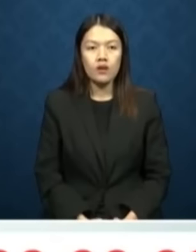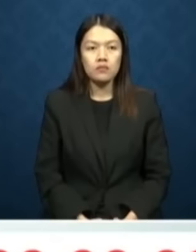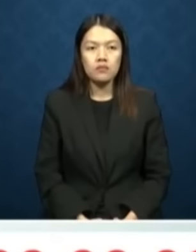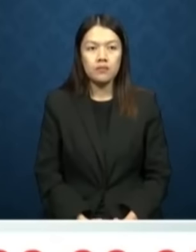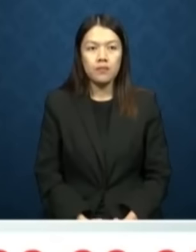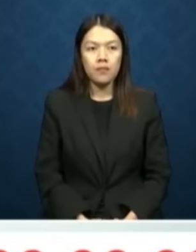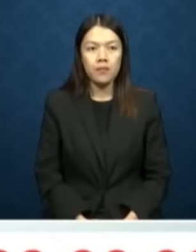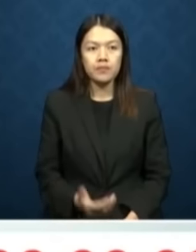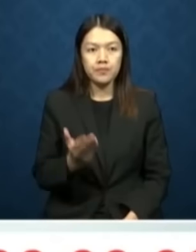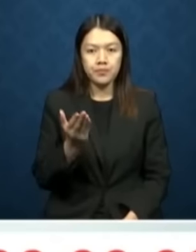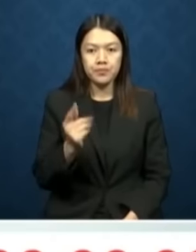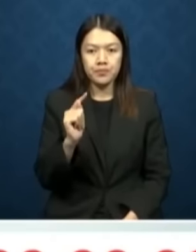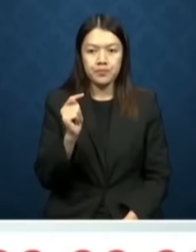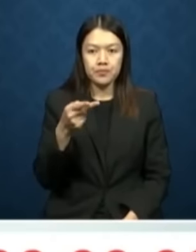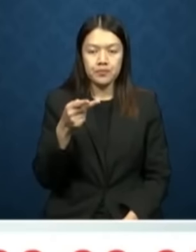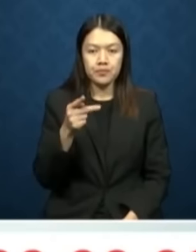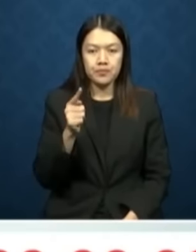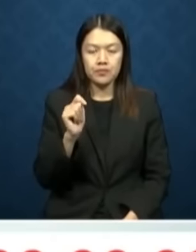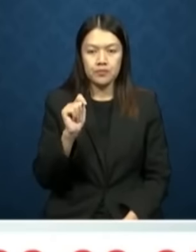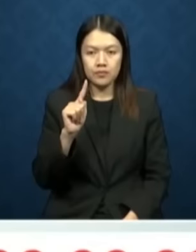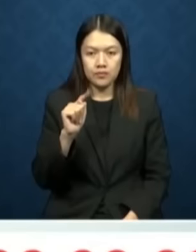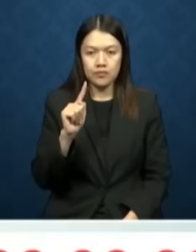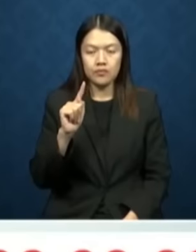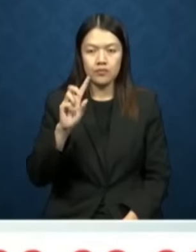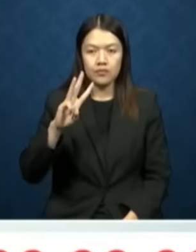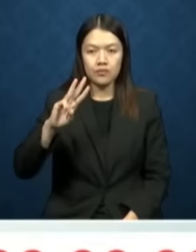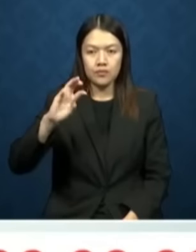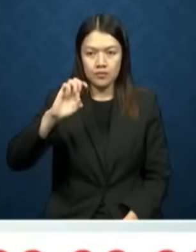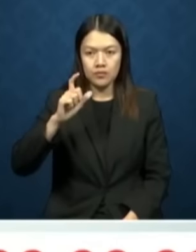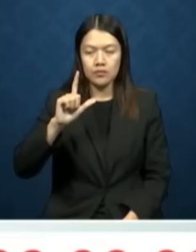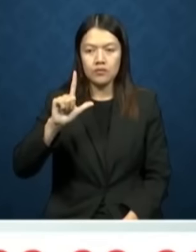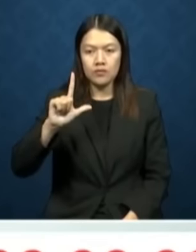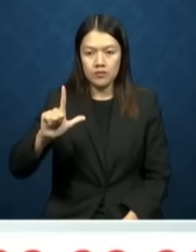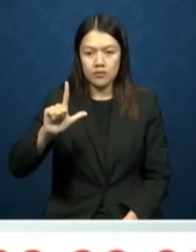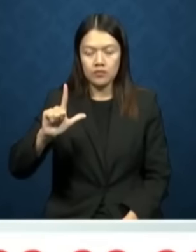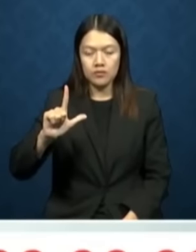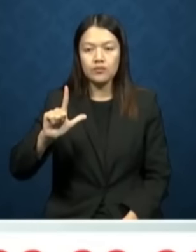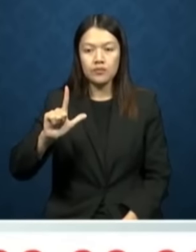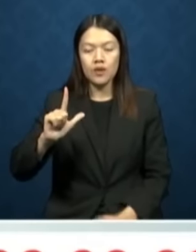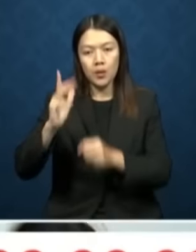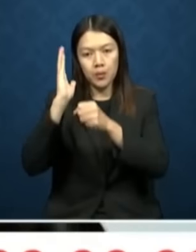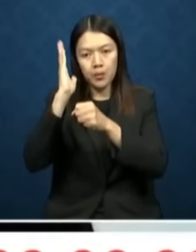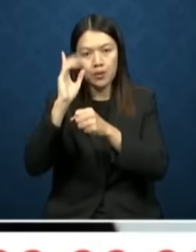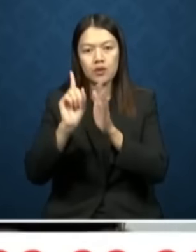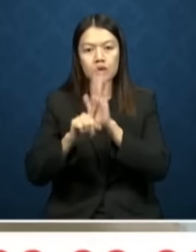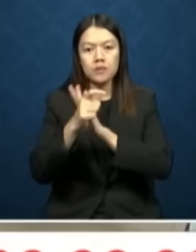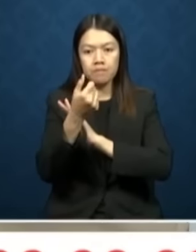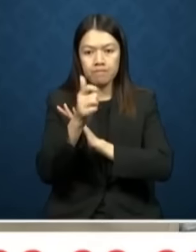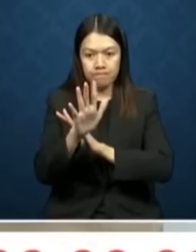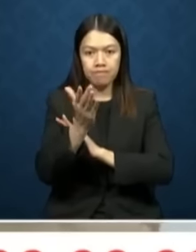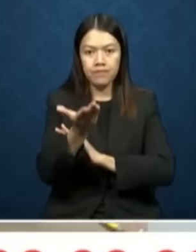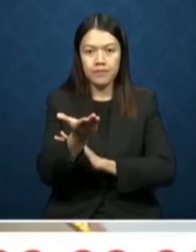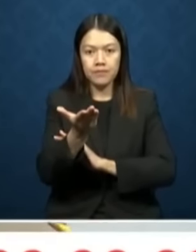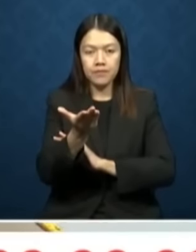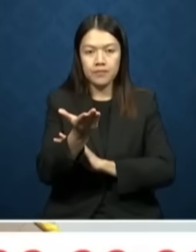ทวินเปลี่ยนสีอภิปรายใช้เวลา15นาทีขอเชิญท่านทวิน